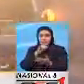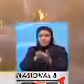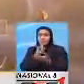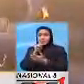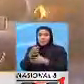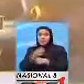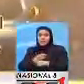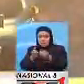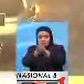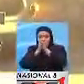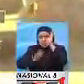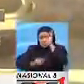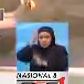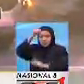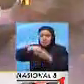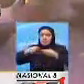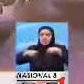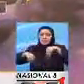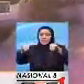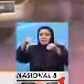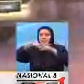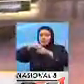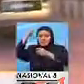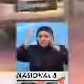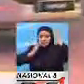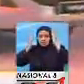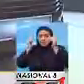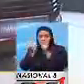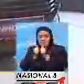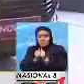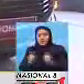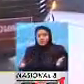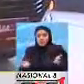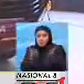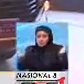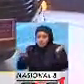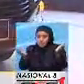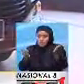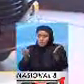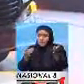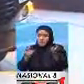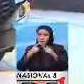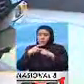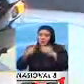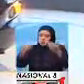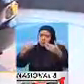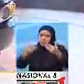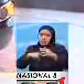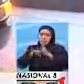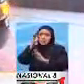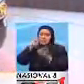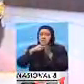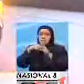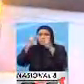permintaan tinggi dalam pasaran tempatan. Dengan sambutan yang menggalakkan tersebut, beliau yakin angka jualan tahun 2017